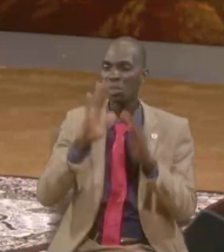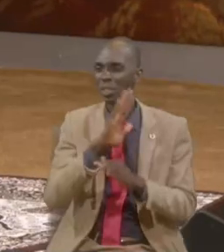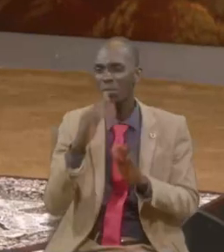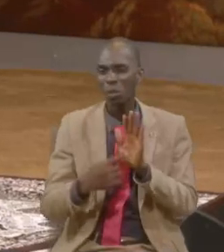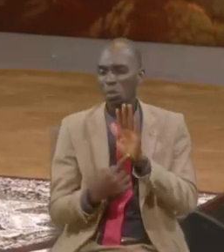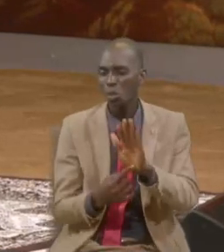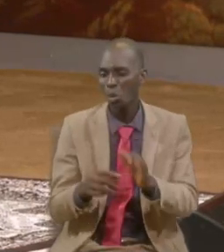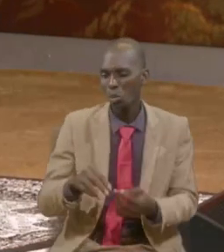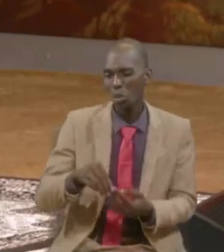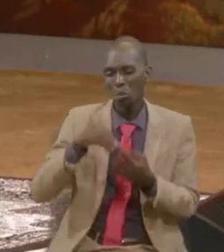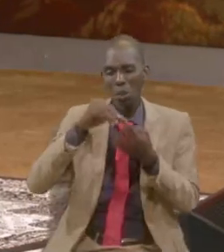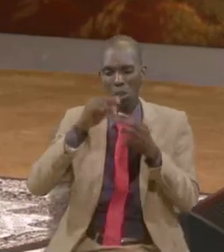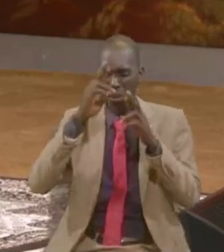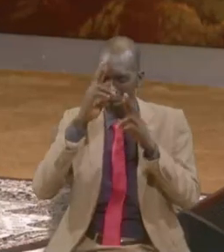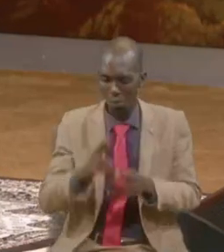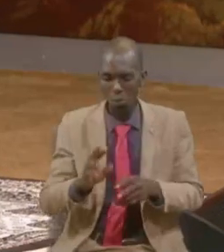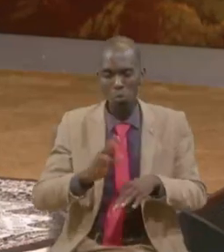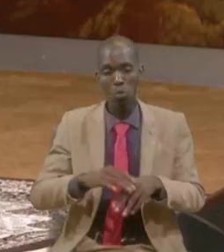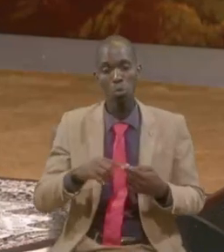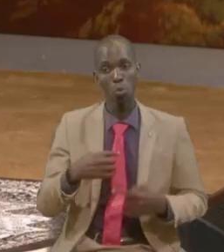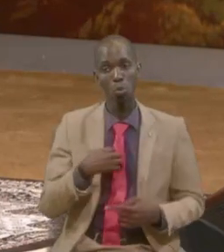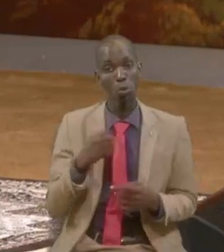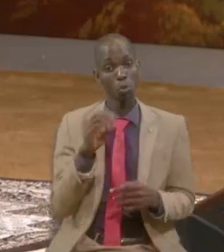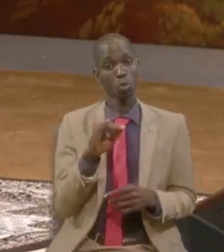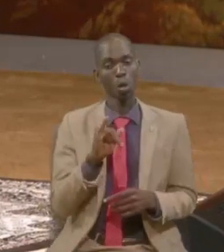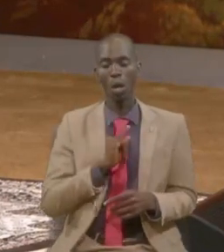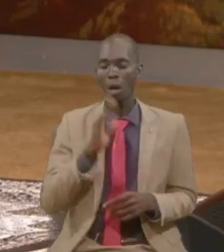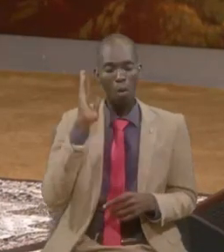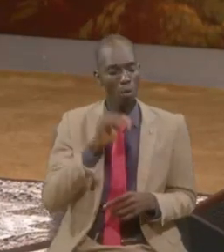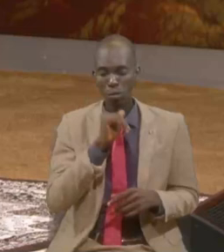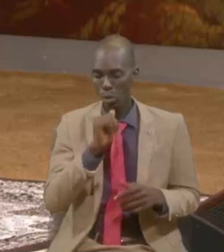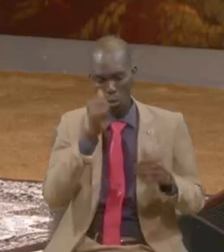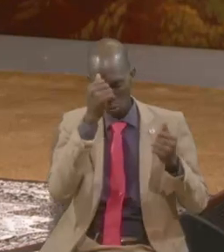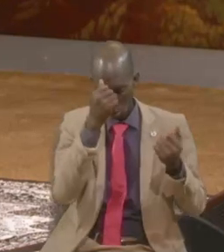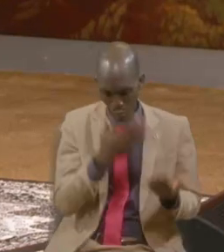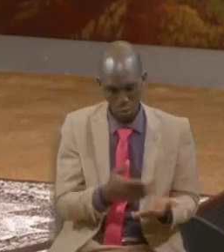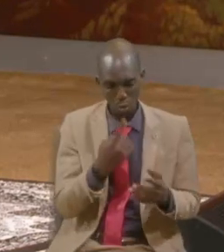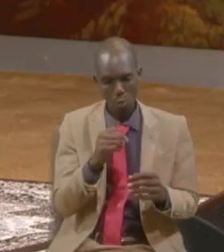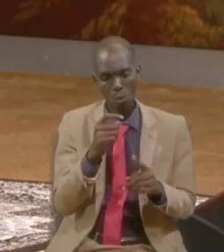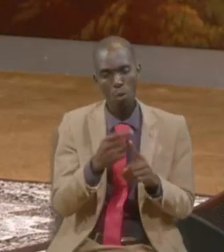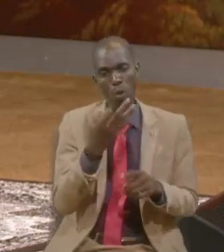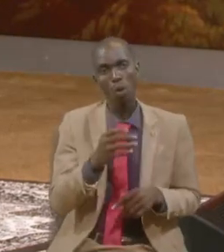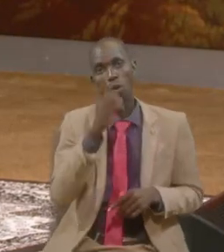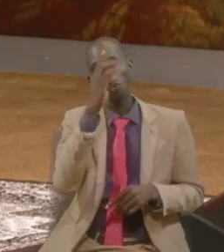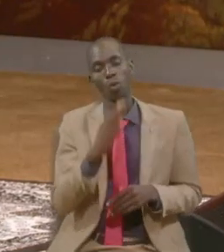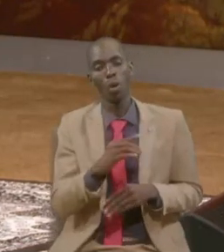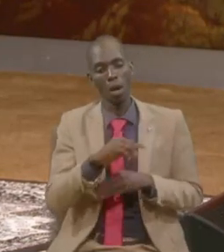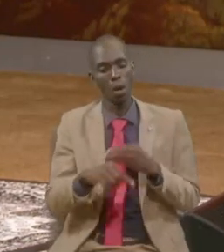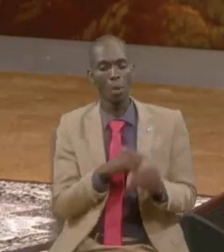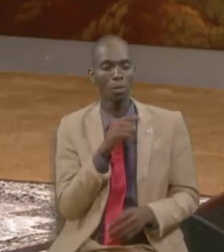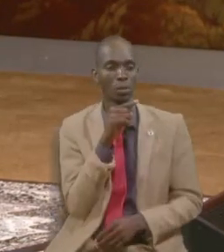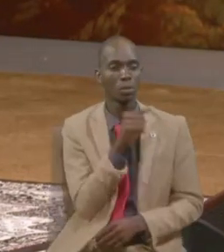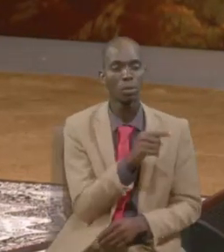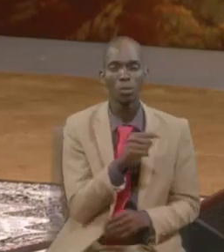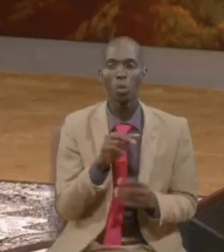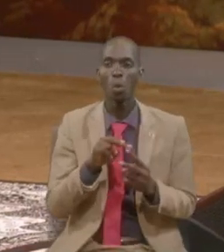il me prend, il n'a aucun honneur pour moi. Moi aussi, je ne vais pas obéir la parole de Dieu quand il vient à lui,